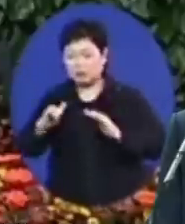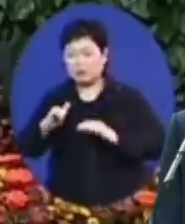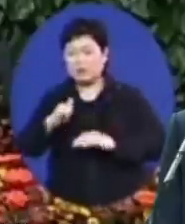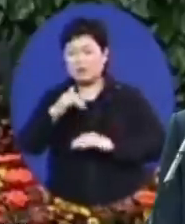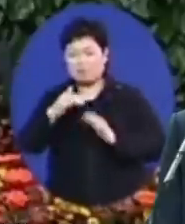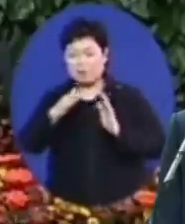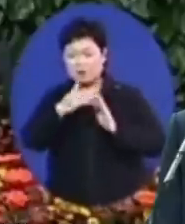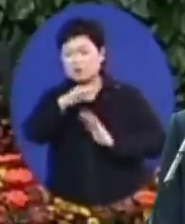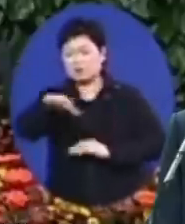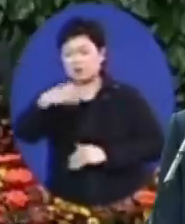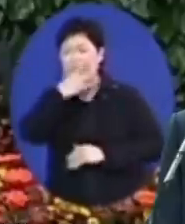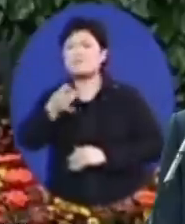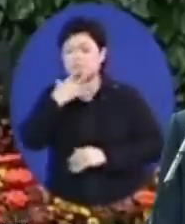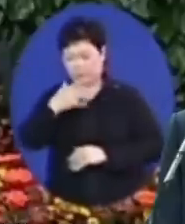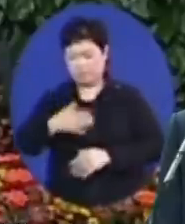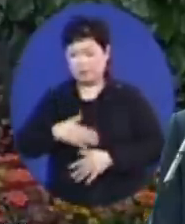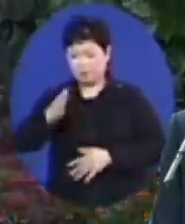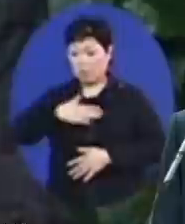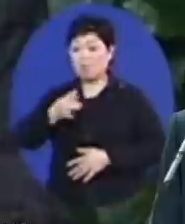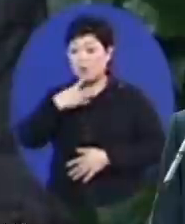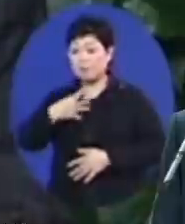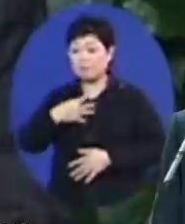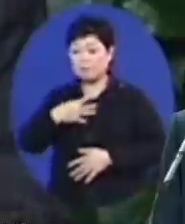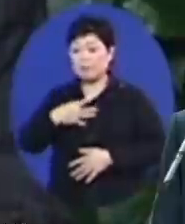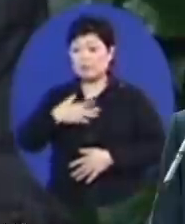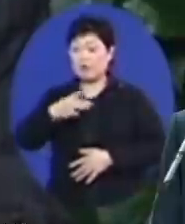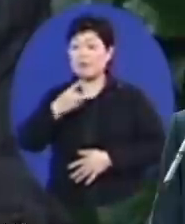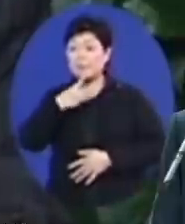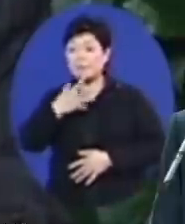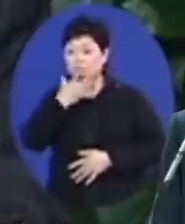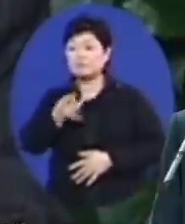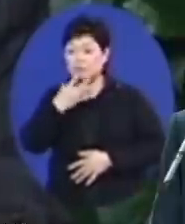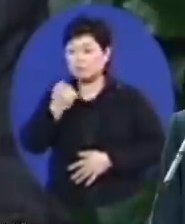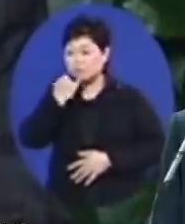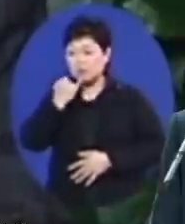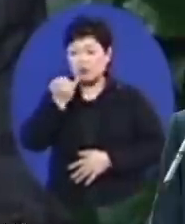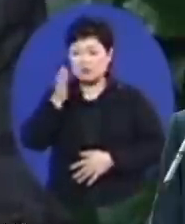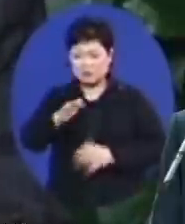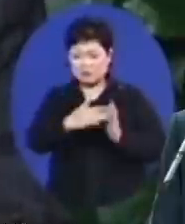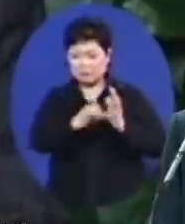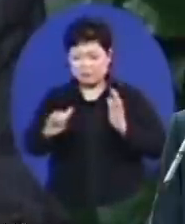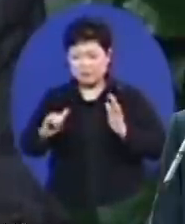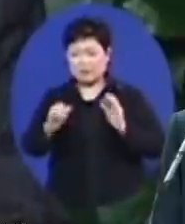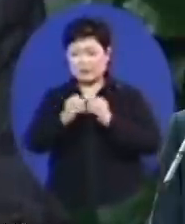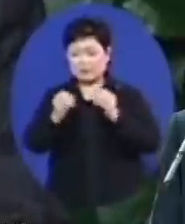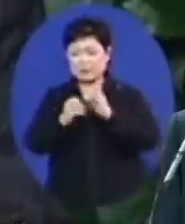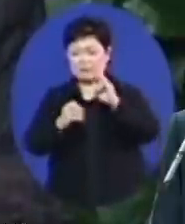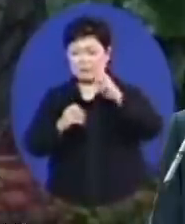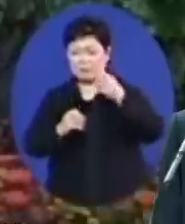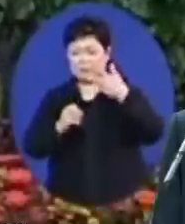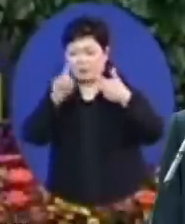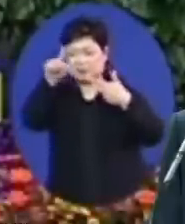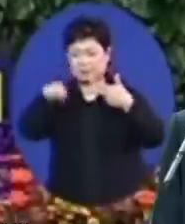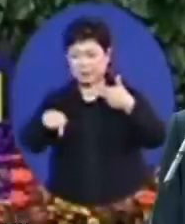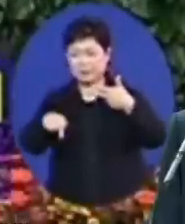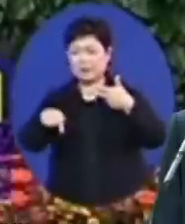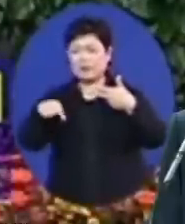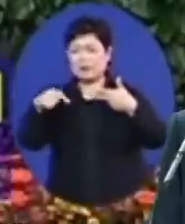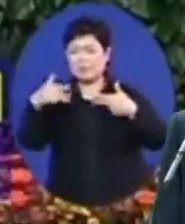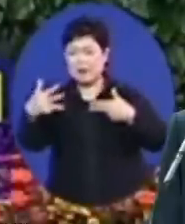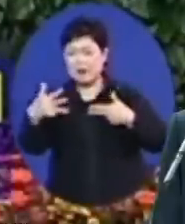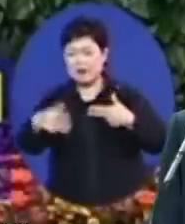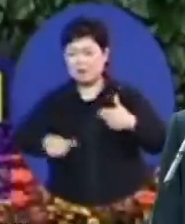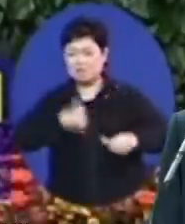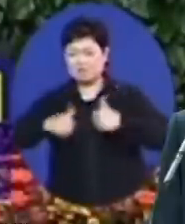불행하면 좋은데 가족과 이웃을 다 불행하게 만들고 고통스럽게 만듭니다. 시편 37편 8절에 분을 그치고 노를